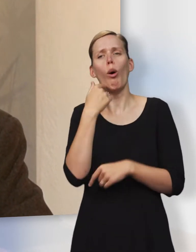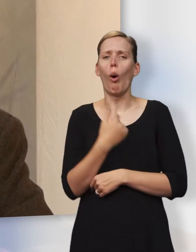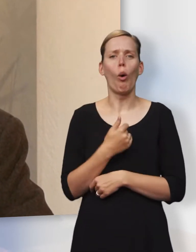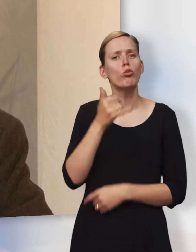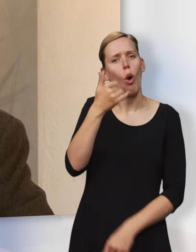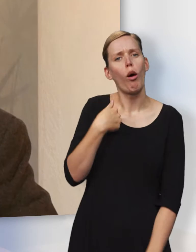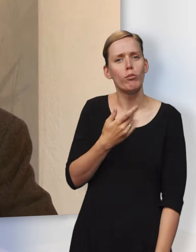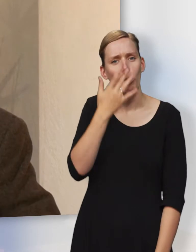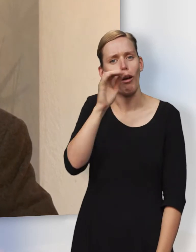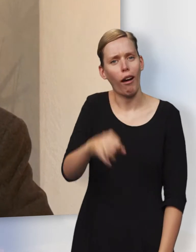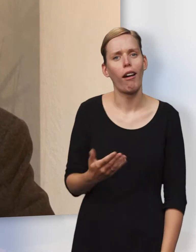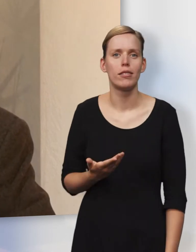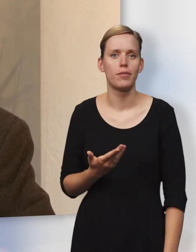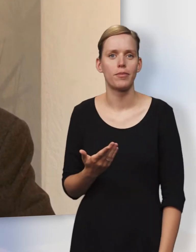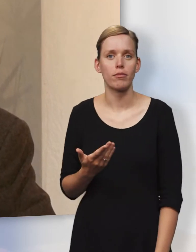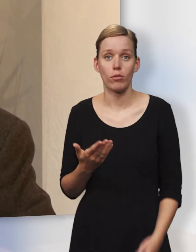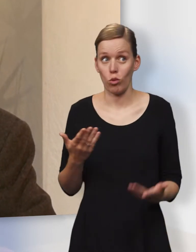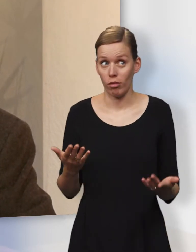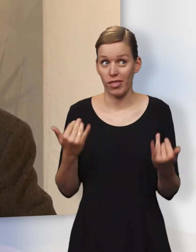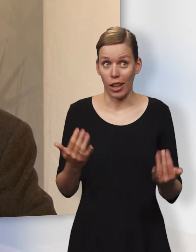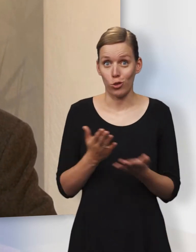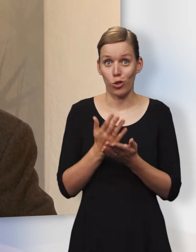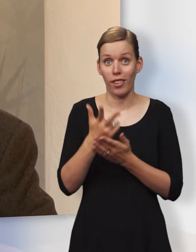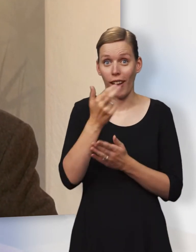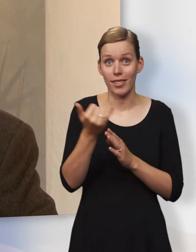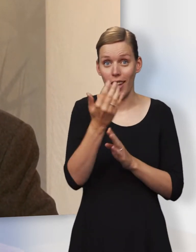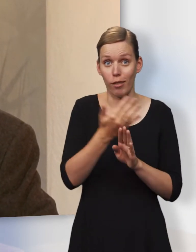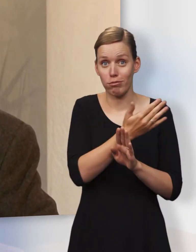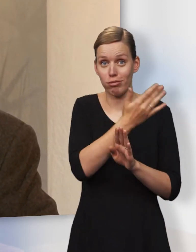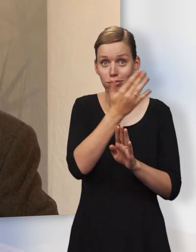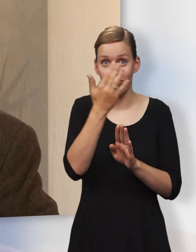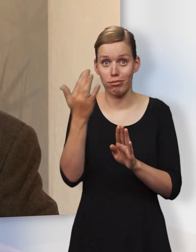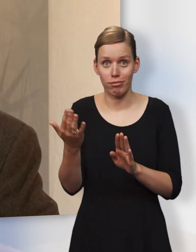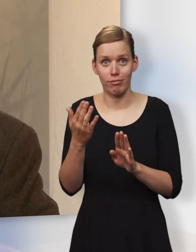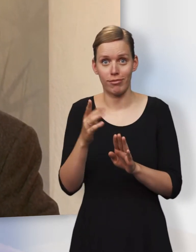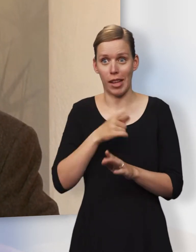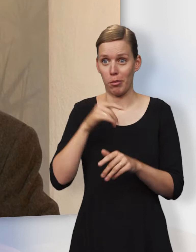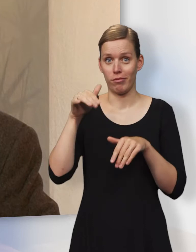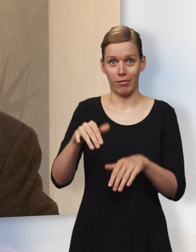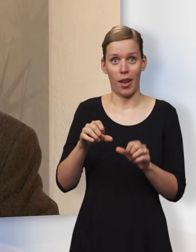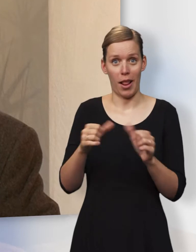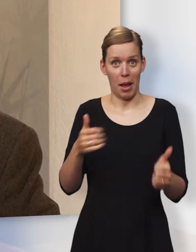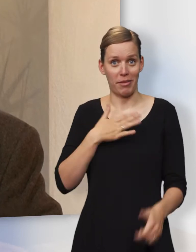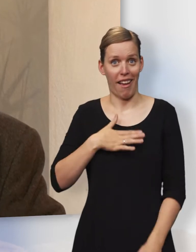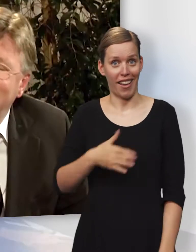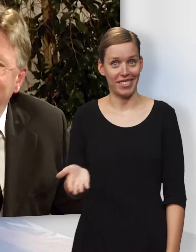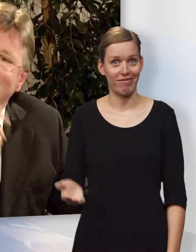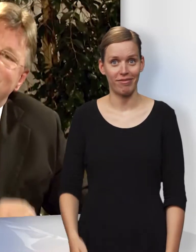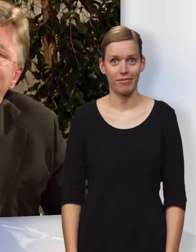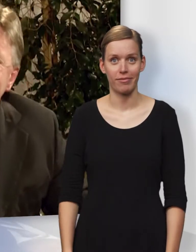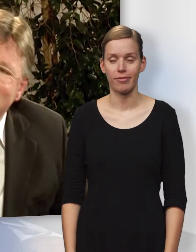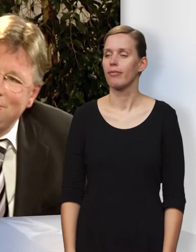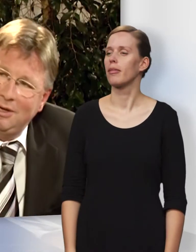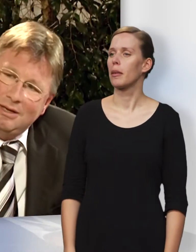jetzt. Und ja, und jetzt sind 30 Jahre vergangen und ich lebe da ja ganz gerne.